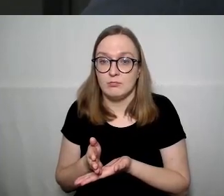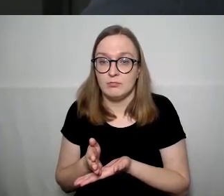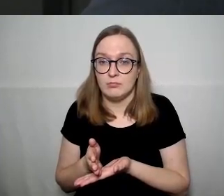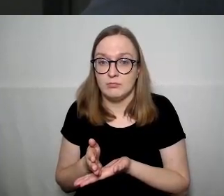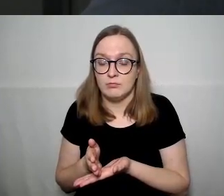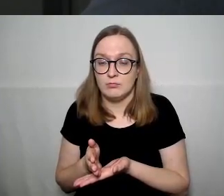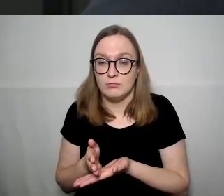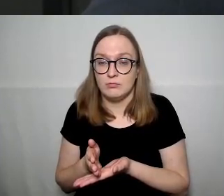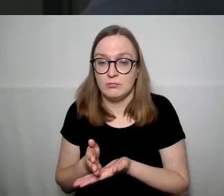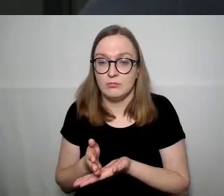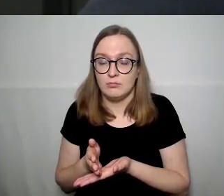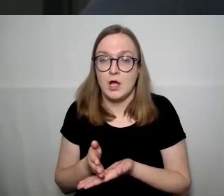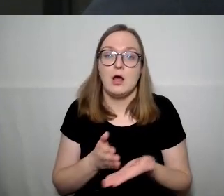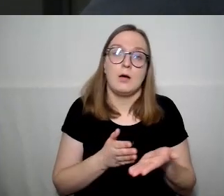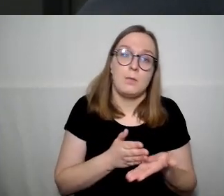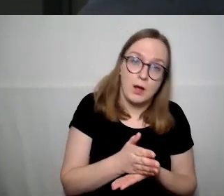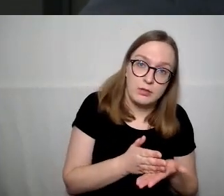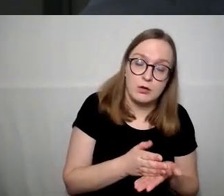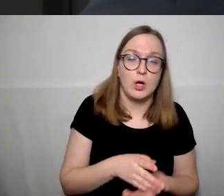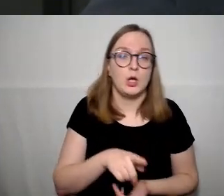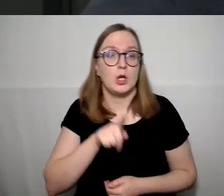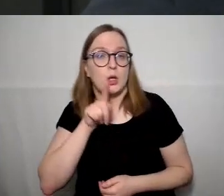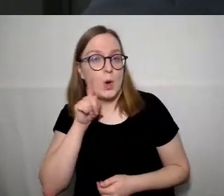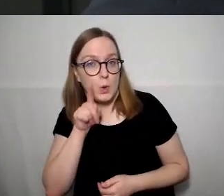jaunų kandidatų derinys.